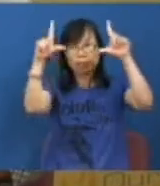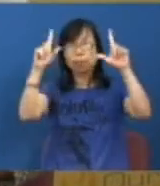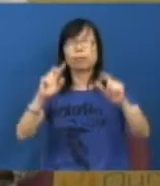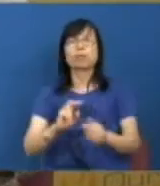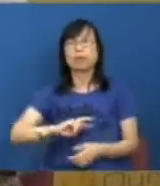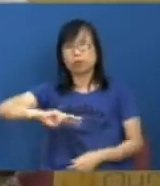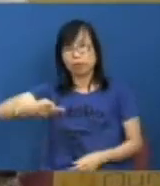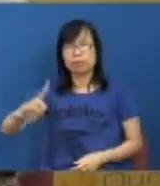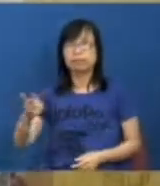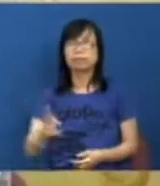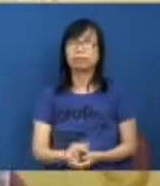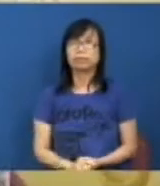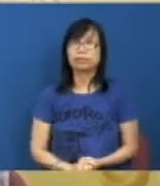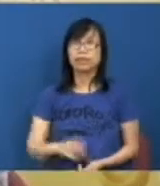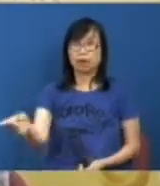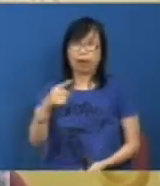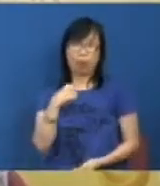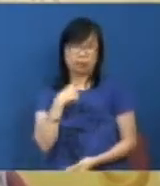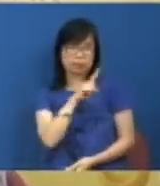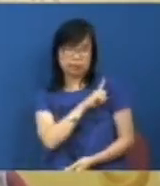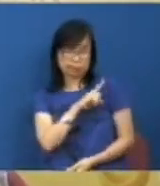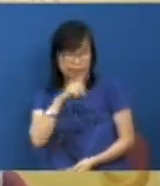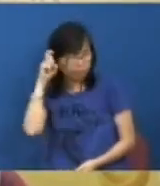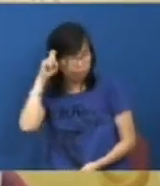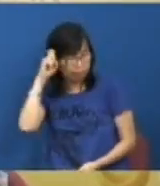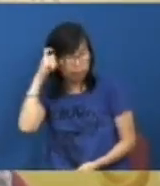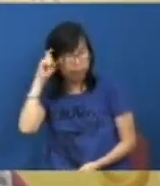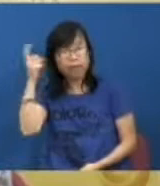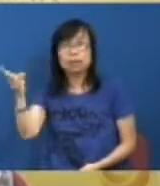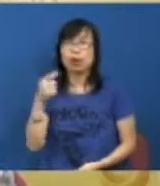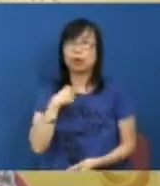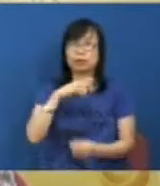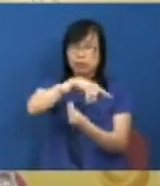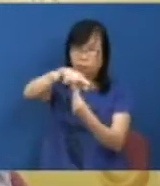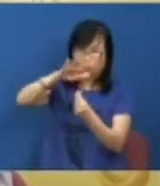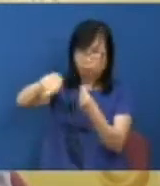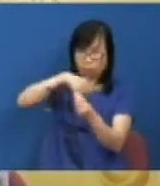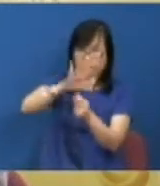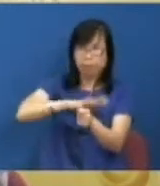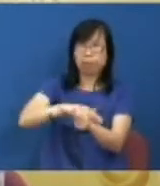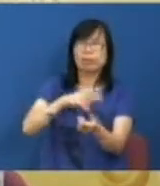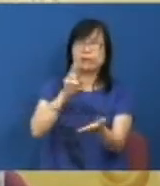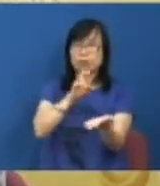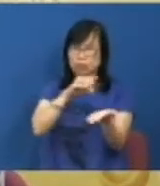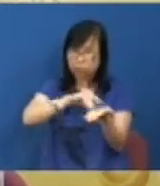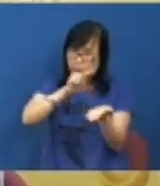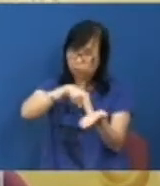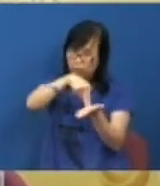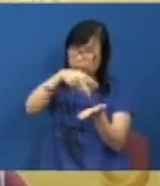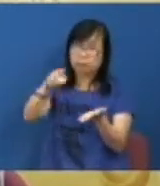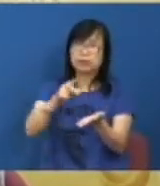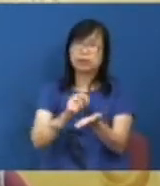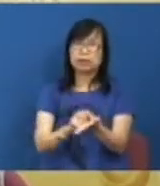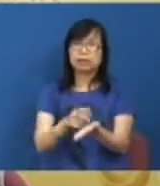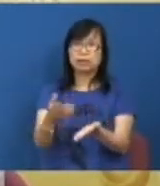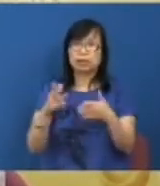活咯。 其實我自己有個想法就係、是，其實你當然我哋而家講嘅環保村都只係一間獨立嘅啦。其實好多時咧，即當